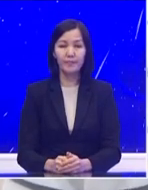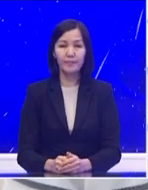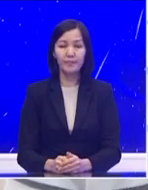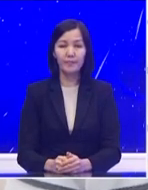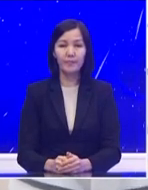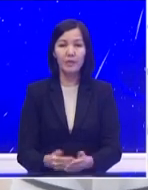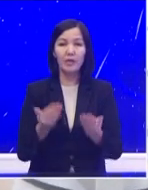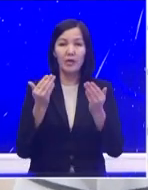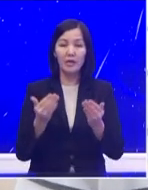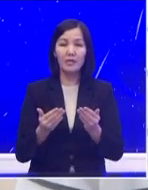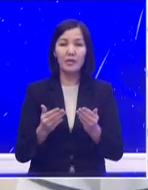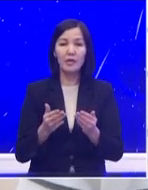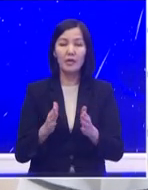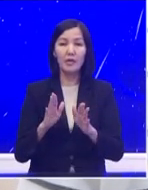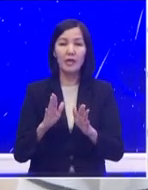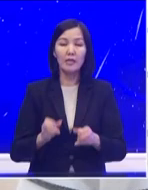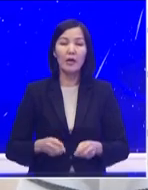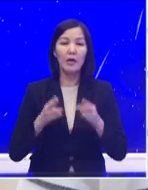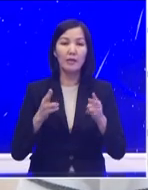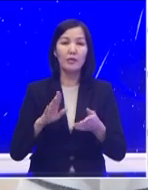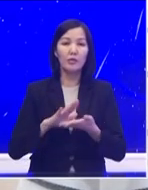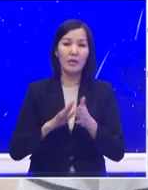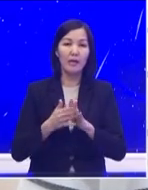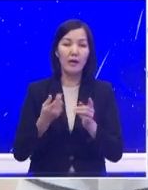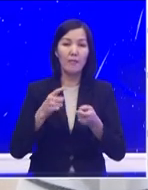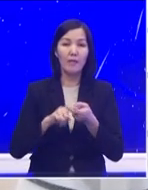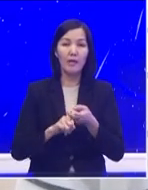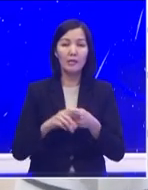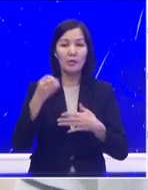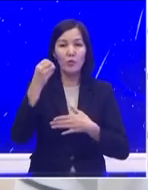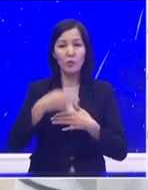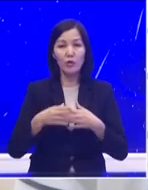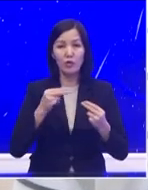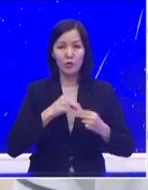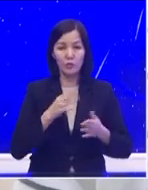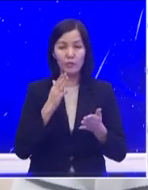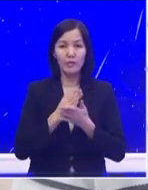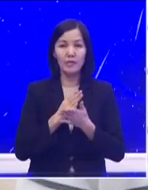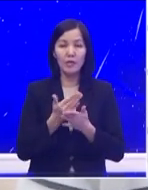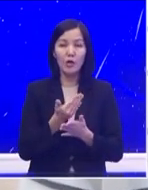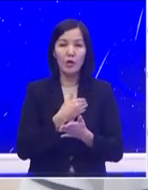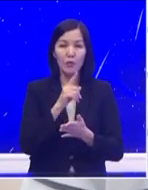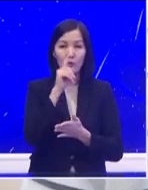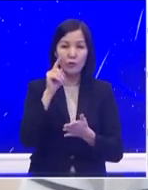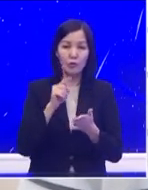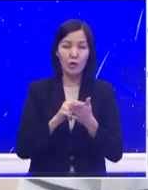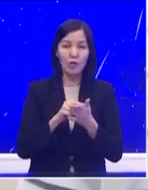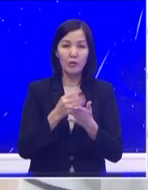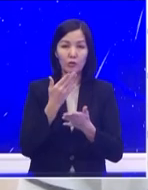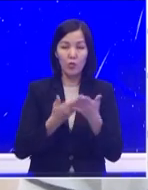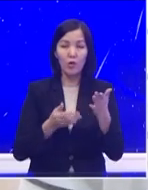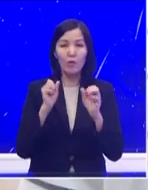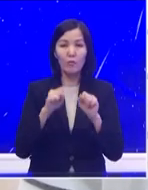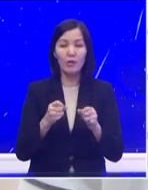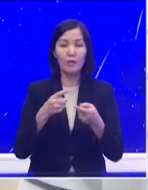контакт-центры. Қазіргі төтенше жағдайға байланысты бізде кол орталықтар жұмыс істейді. Әр салық төлеуші кезгелген сұрақтары бойынша хабарласуға болады.